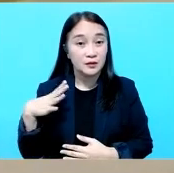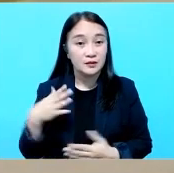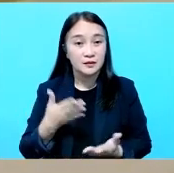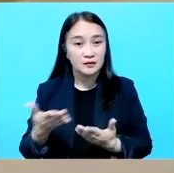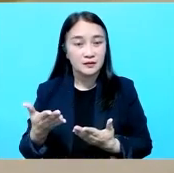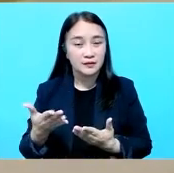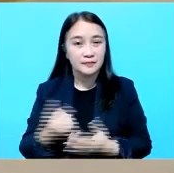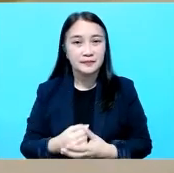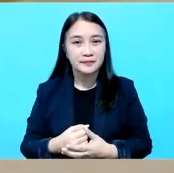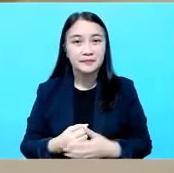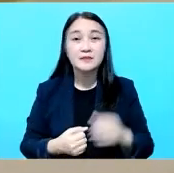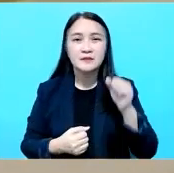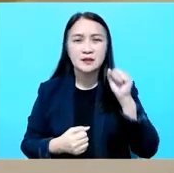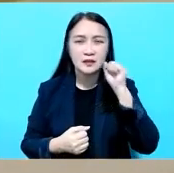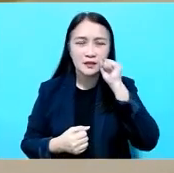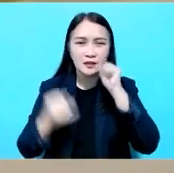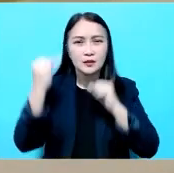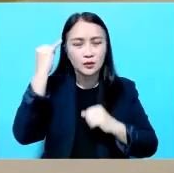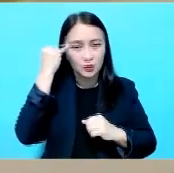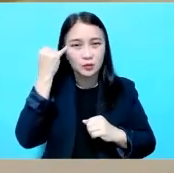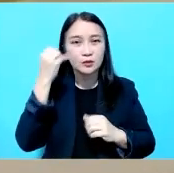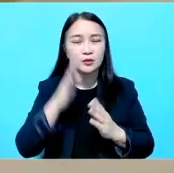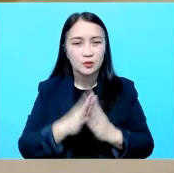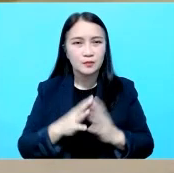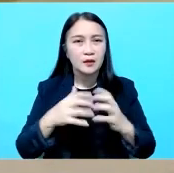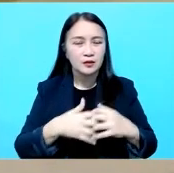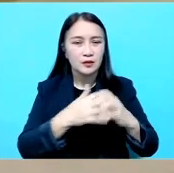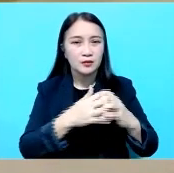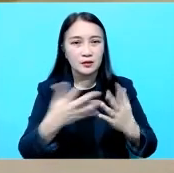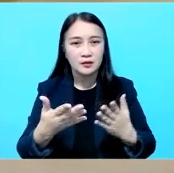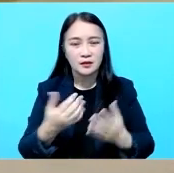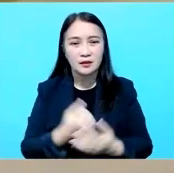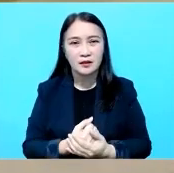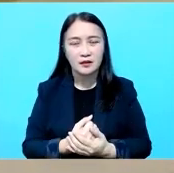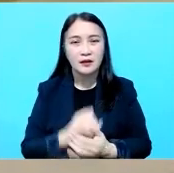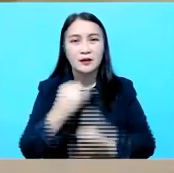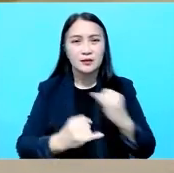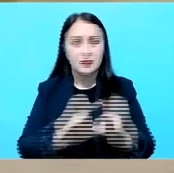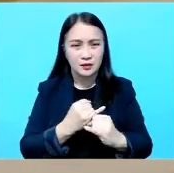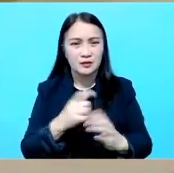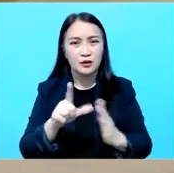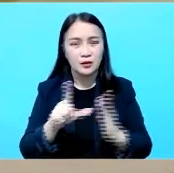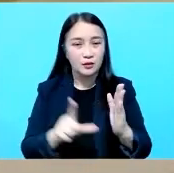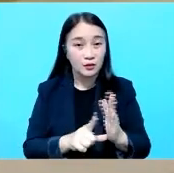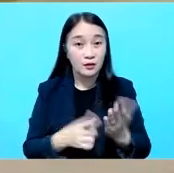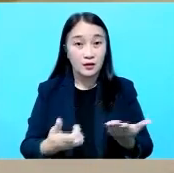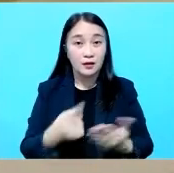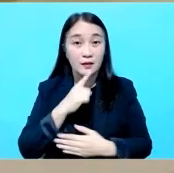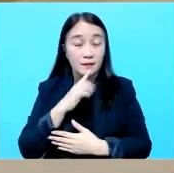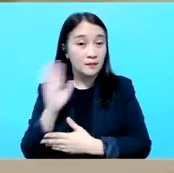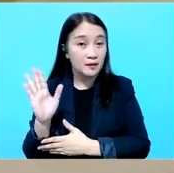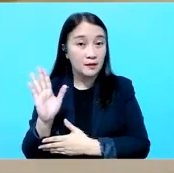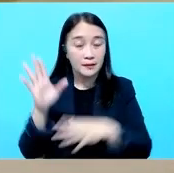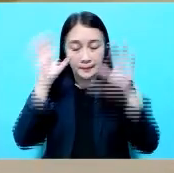Cheryl Julius, pagtataguyod sa international law ang isa sa mga highlight ng talumpati ni Pangulong Bongbong Marcos sa